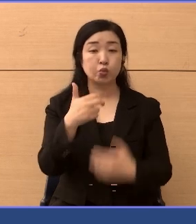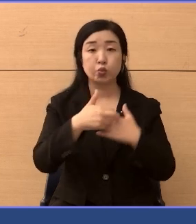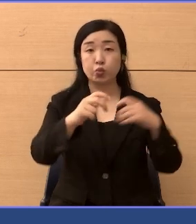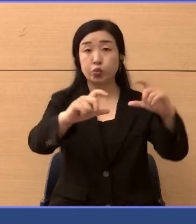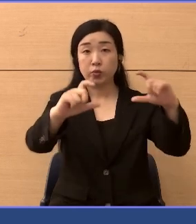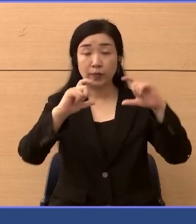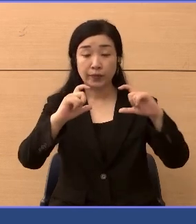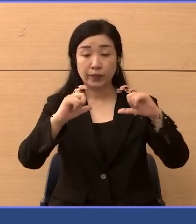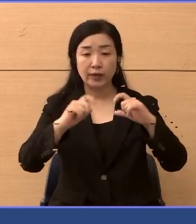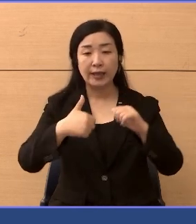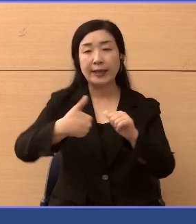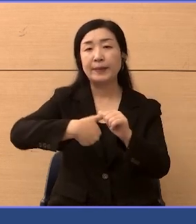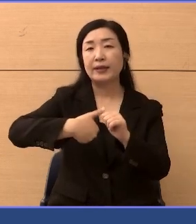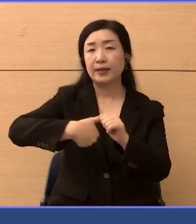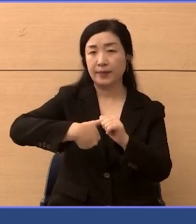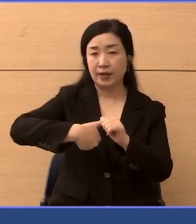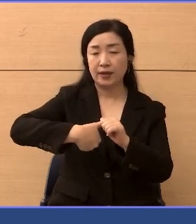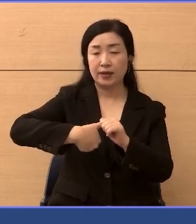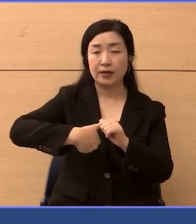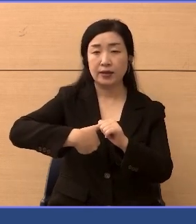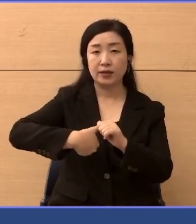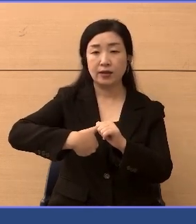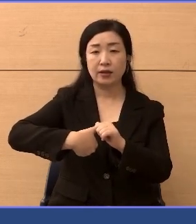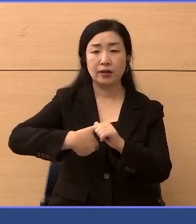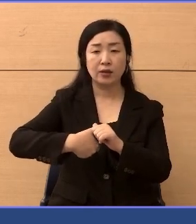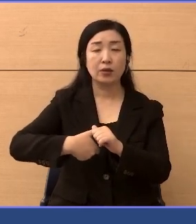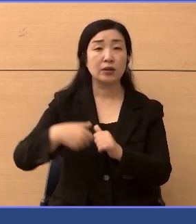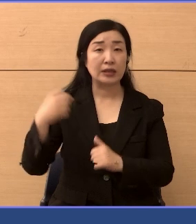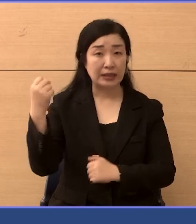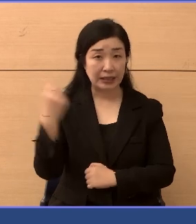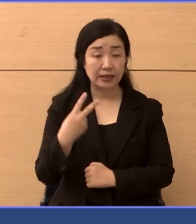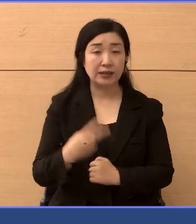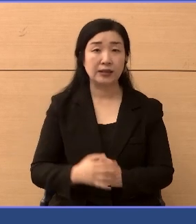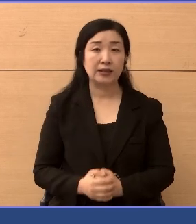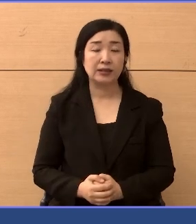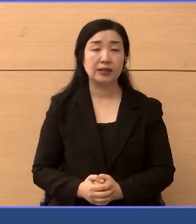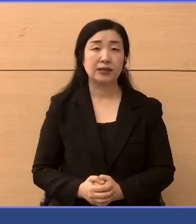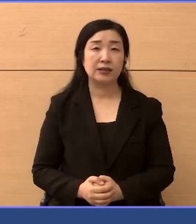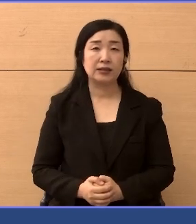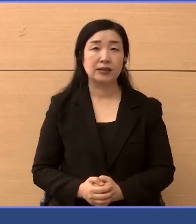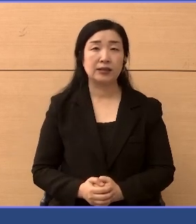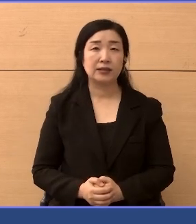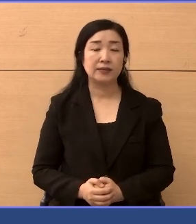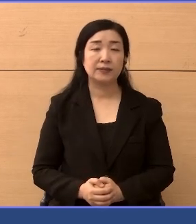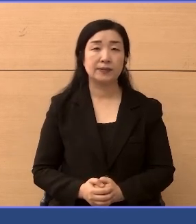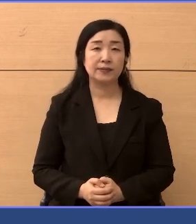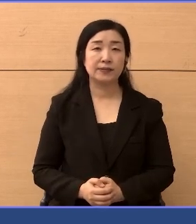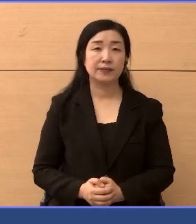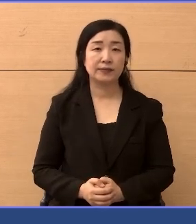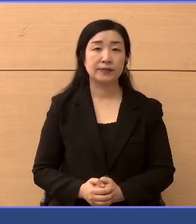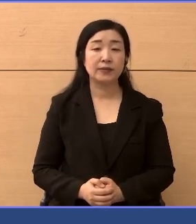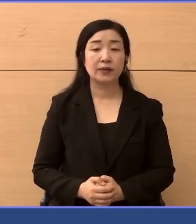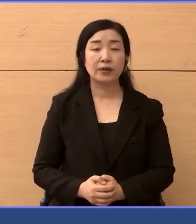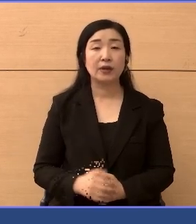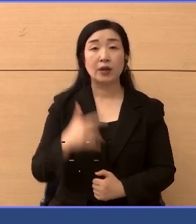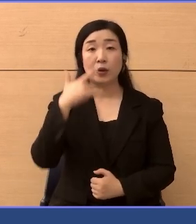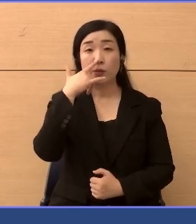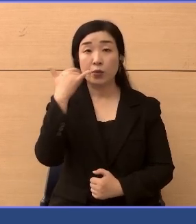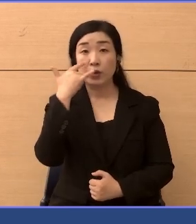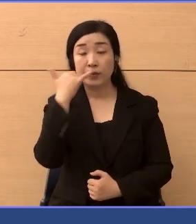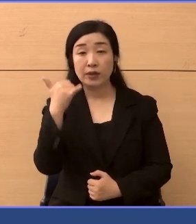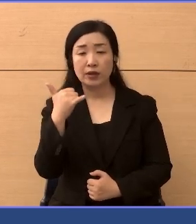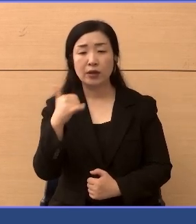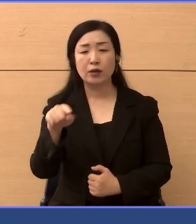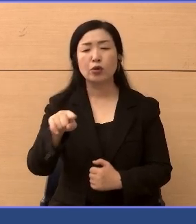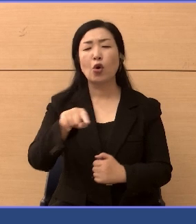session to 어떤 go 피드백 over 세션을 통해서 again what one 다시 한번 said to make sure that parents are fully taken on board. 부모님들이 이러한